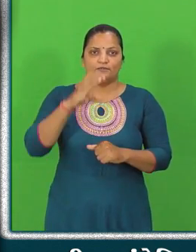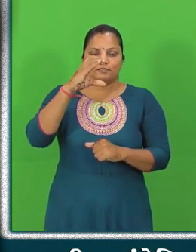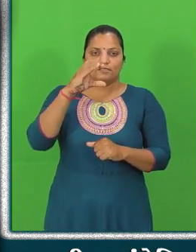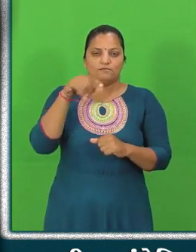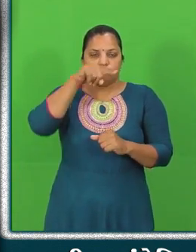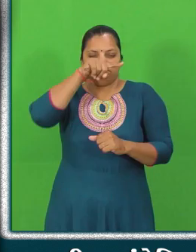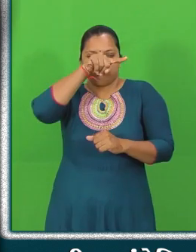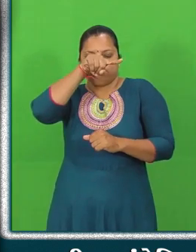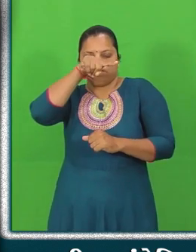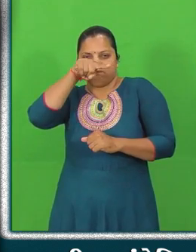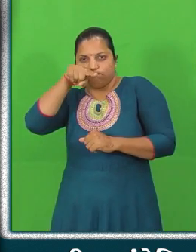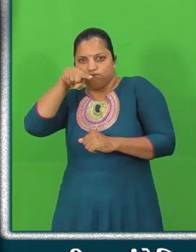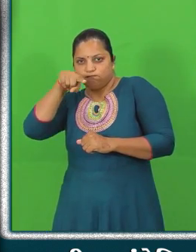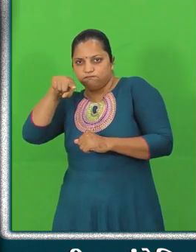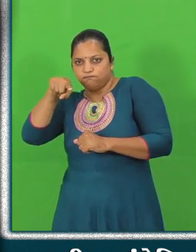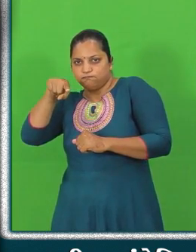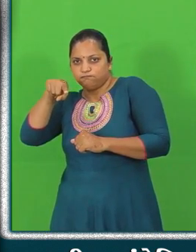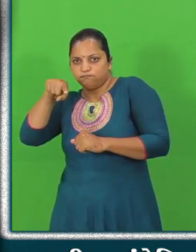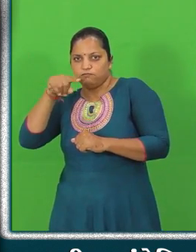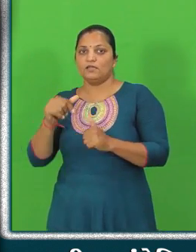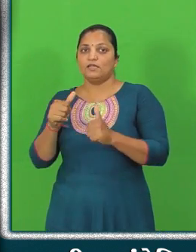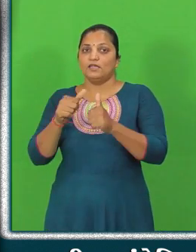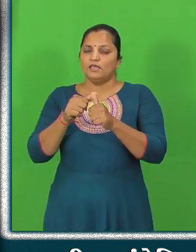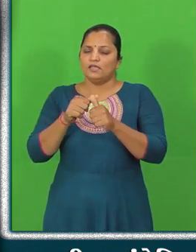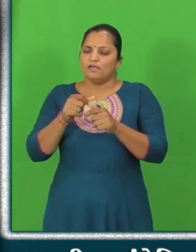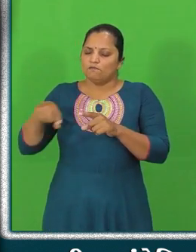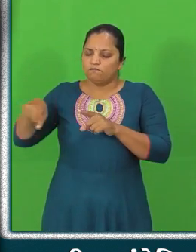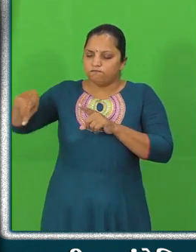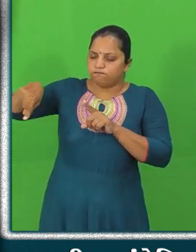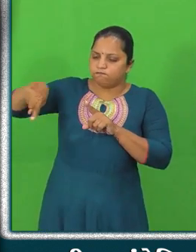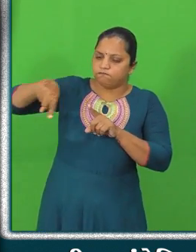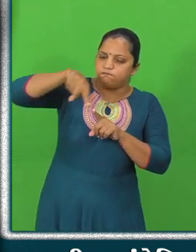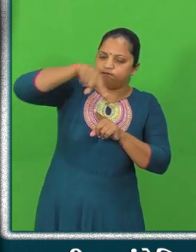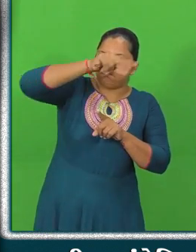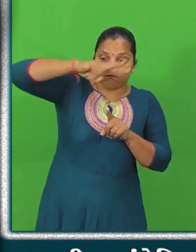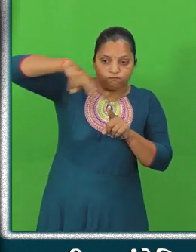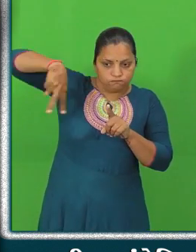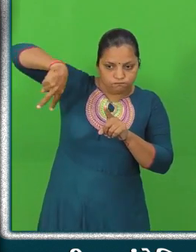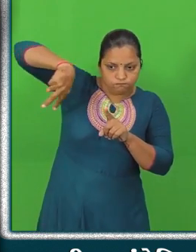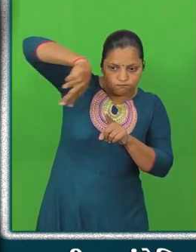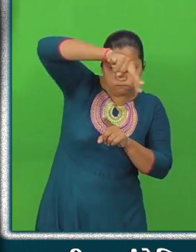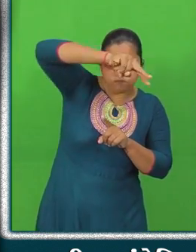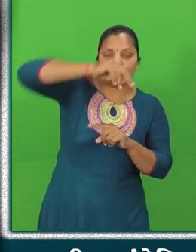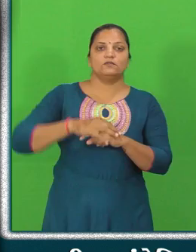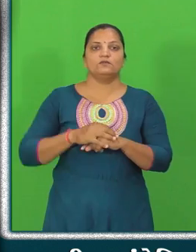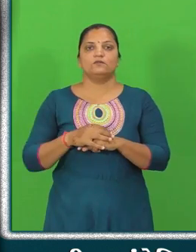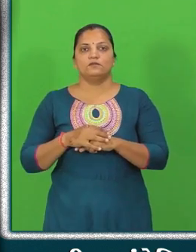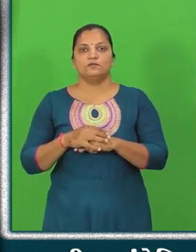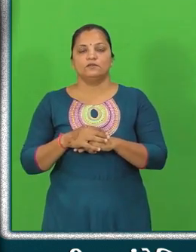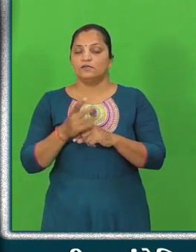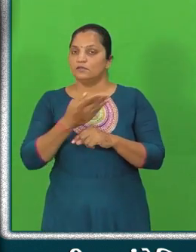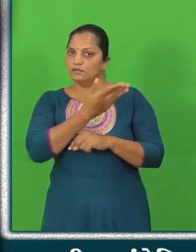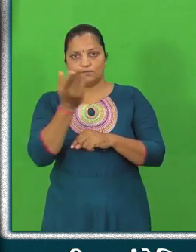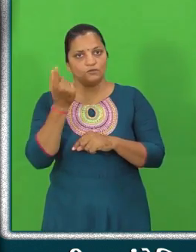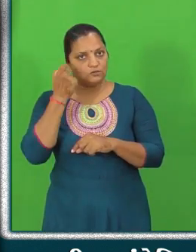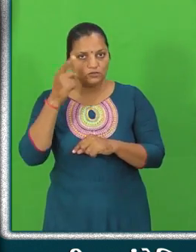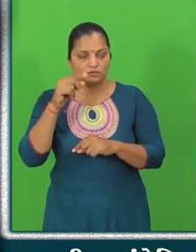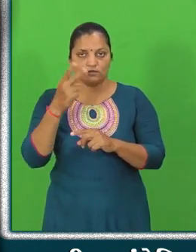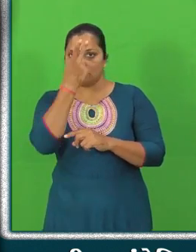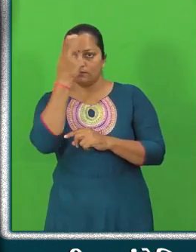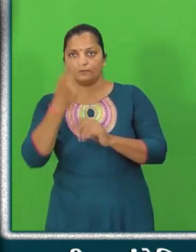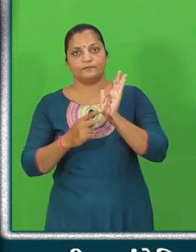પસાર થતું કિરણ હોય તો સીમાથી પસાર થતું કિરણ એના એ જ માર્ગે પાછું વળે છે, તમે જોઈ શકો છો